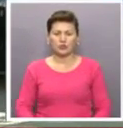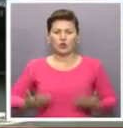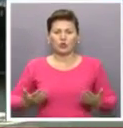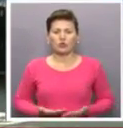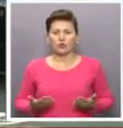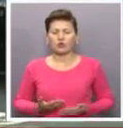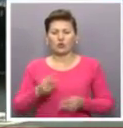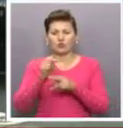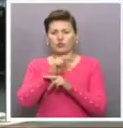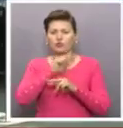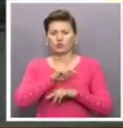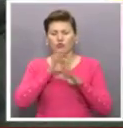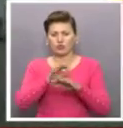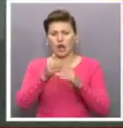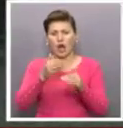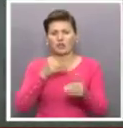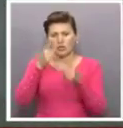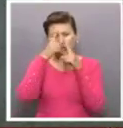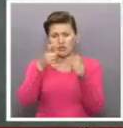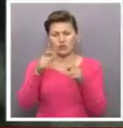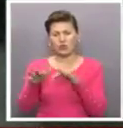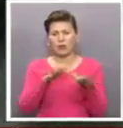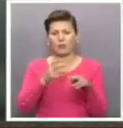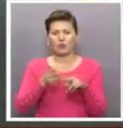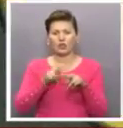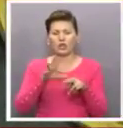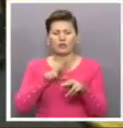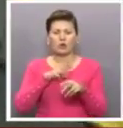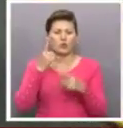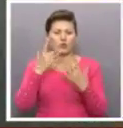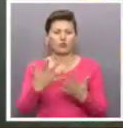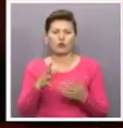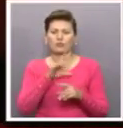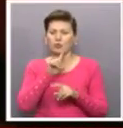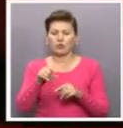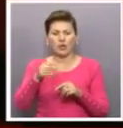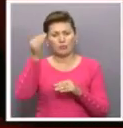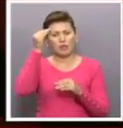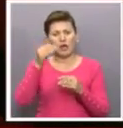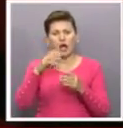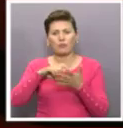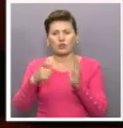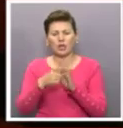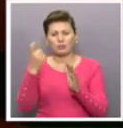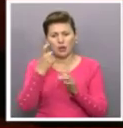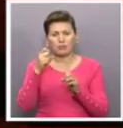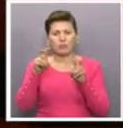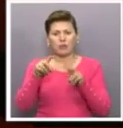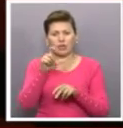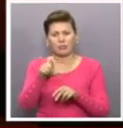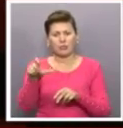Тұрғындарға жөндеу жұмыстары жүргізілер алдында ескерту жасалады. Сондықтан қолайсыздық туғызбайды деп санайды коммуналдық мекеме мамандары.